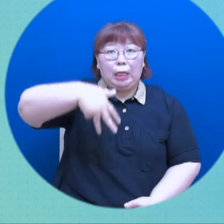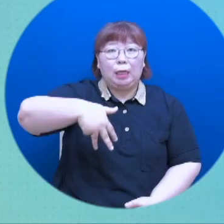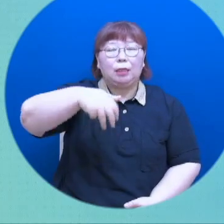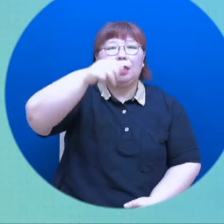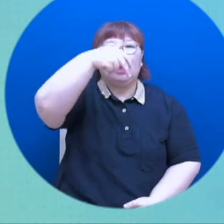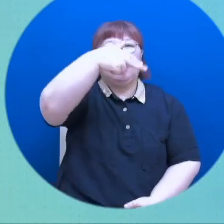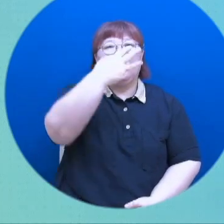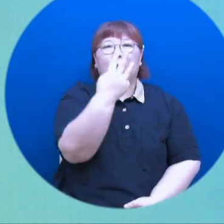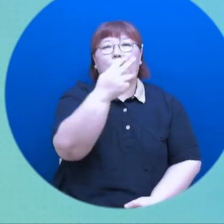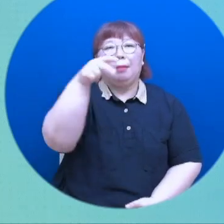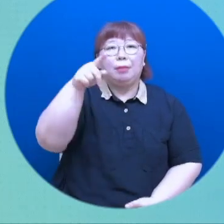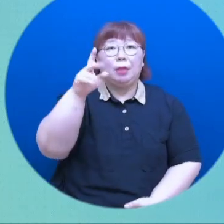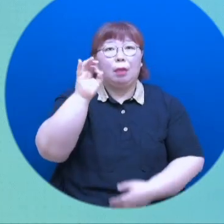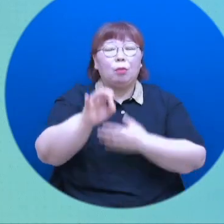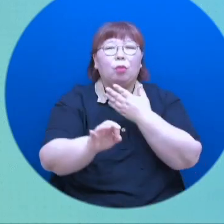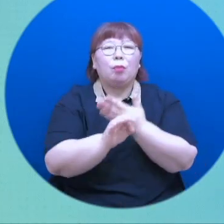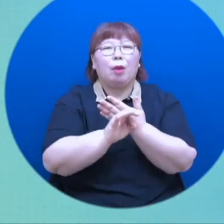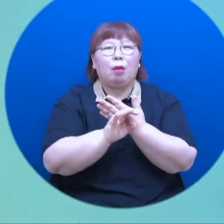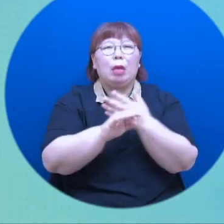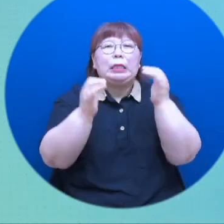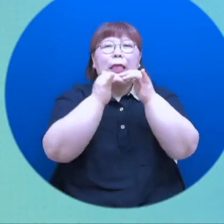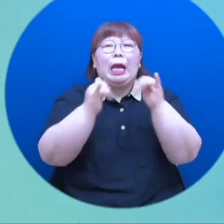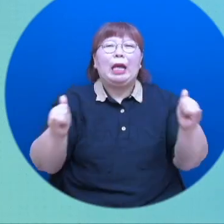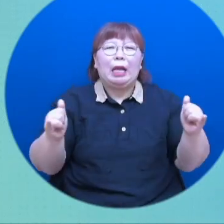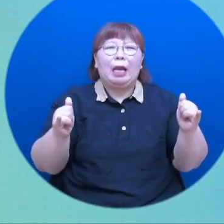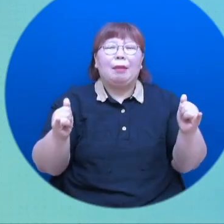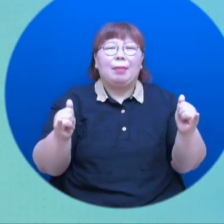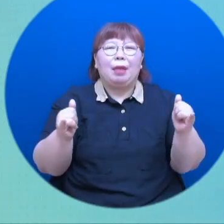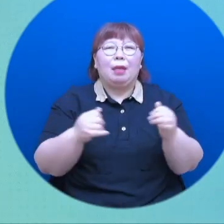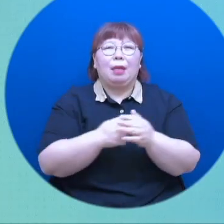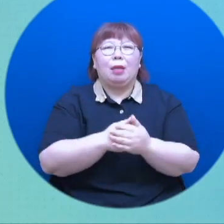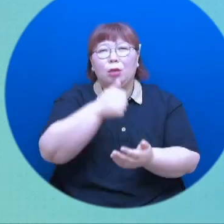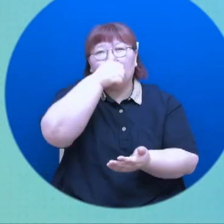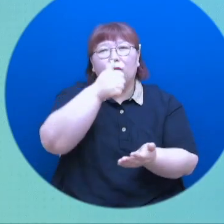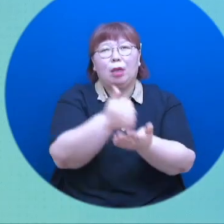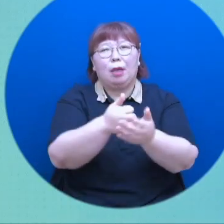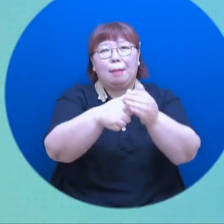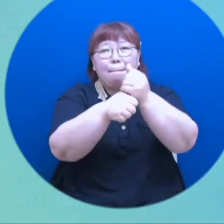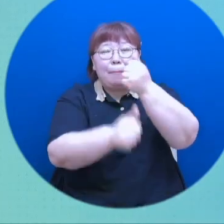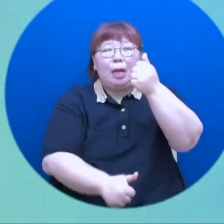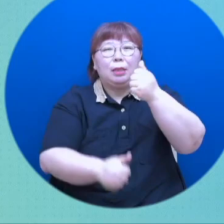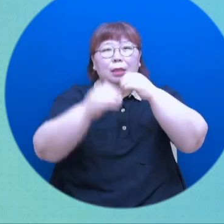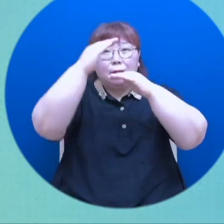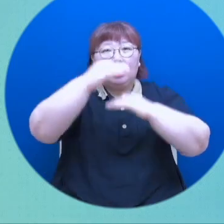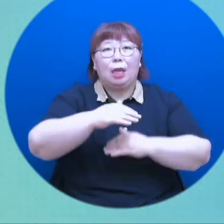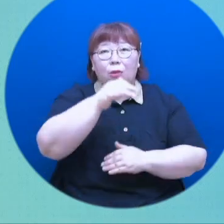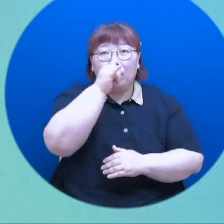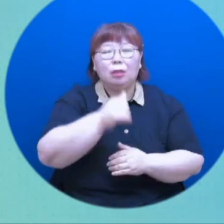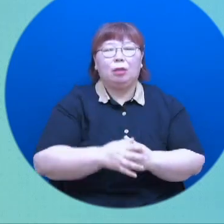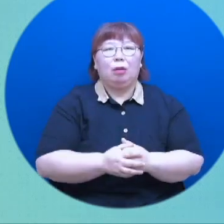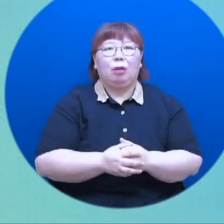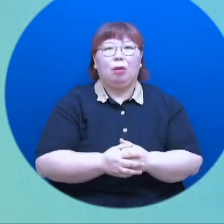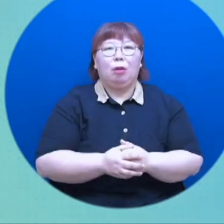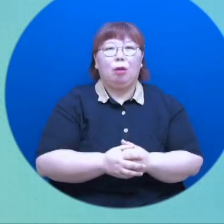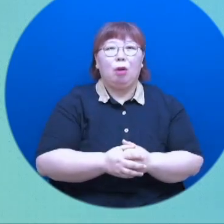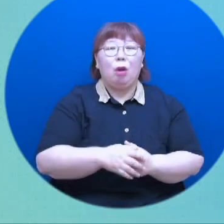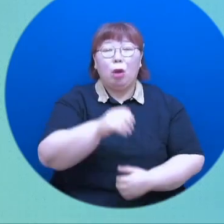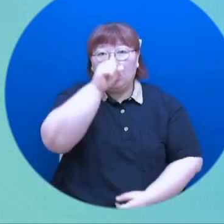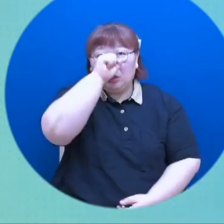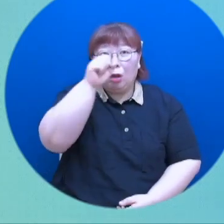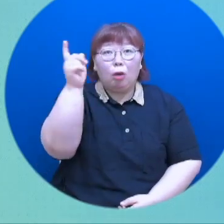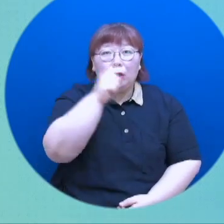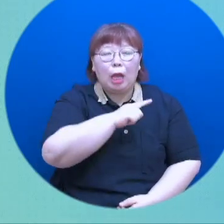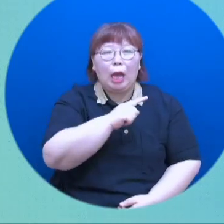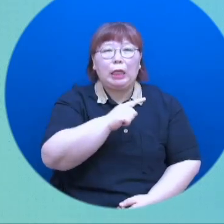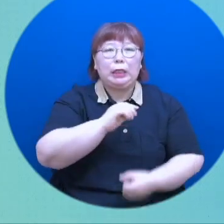보면 인간의 타락의 내용을 말씀을 해요. 그곳에 보면 선악을 알게 하는 열매를